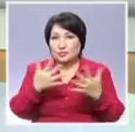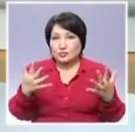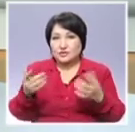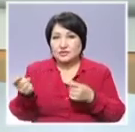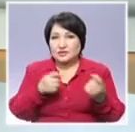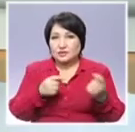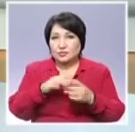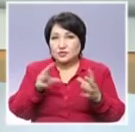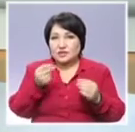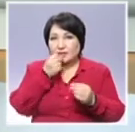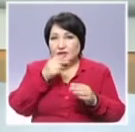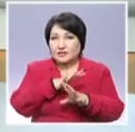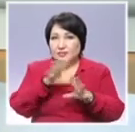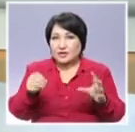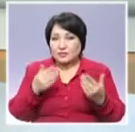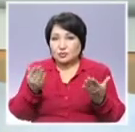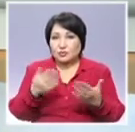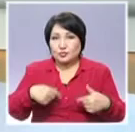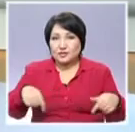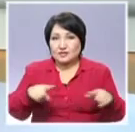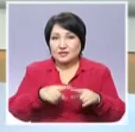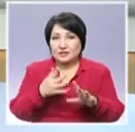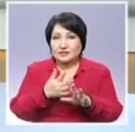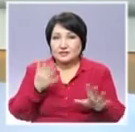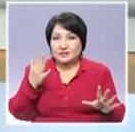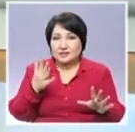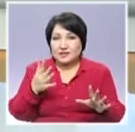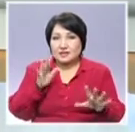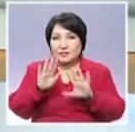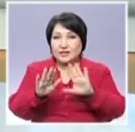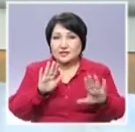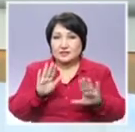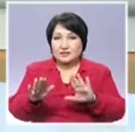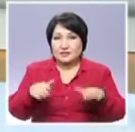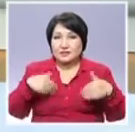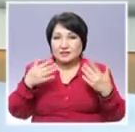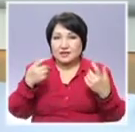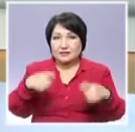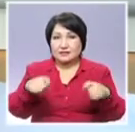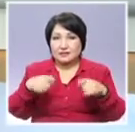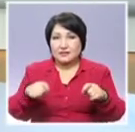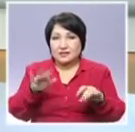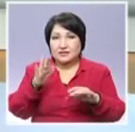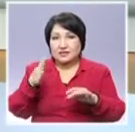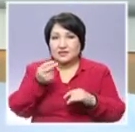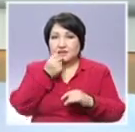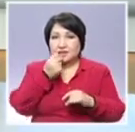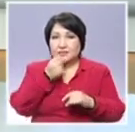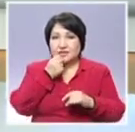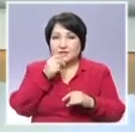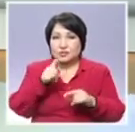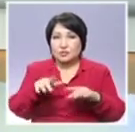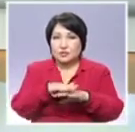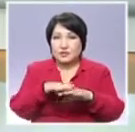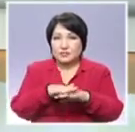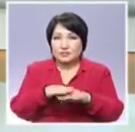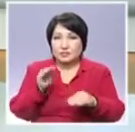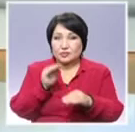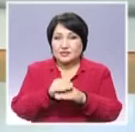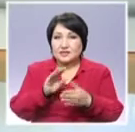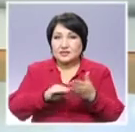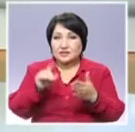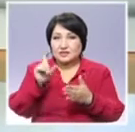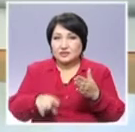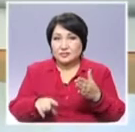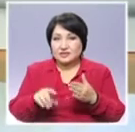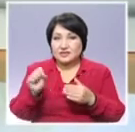тамақтың барлығы бүгін ұйымдастырылған кезекті жәрмеңкеде саудаланды. Шығыстың дәмінен тұрғындармен қоса тілшіміз Абай Аймағамбетов те